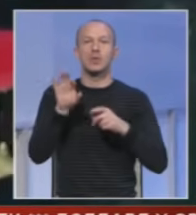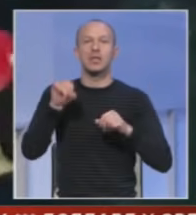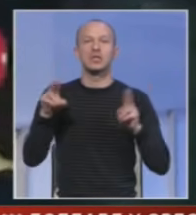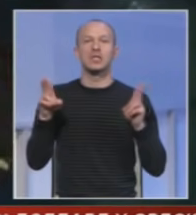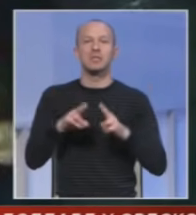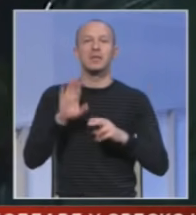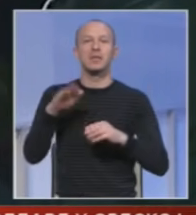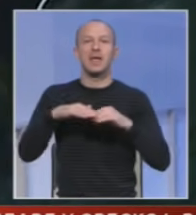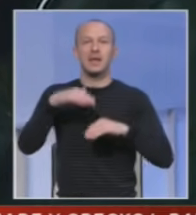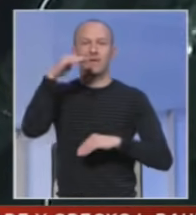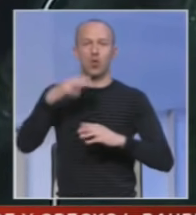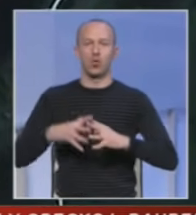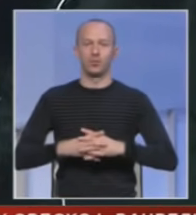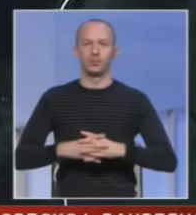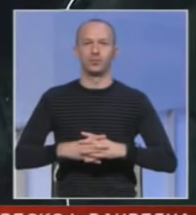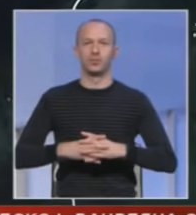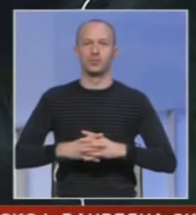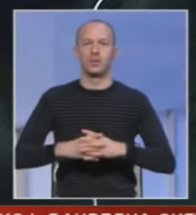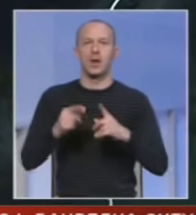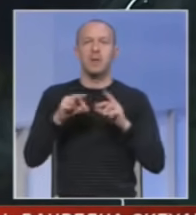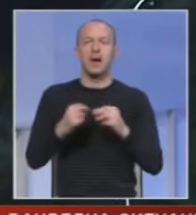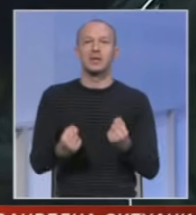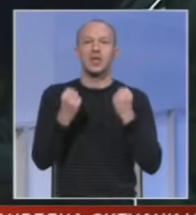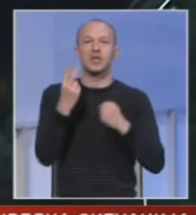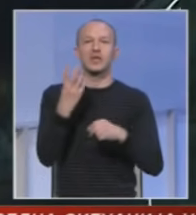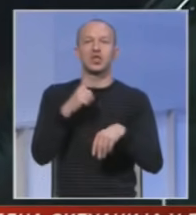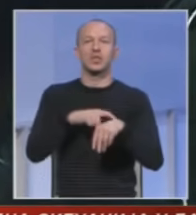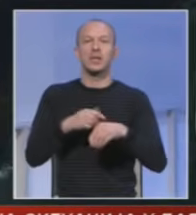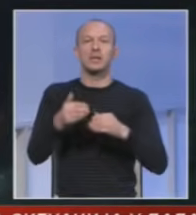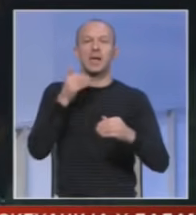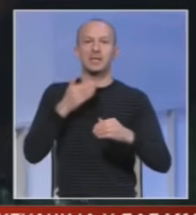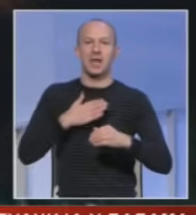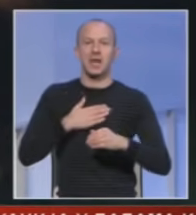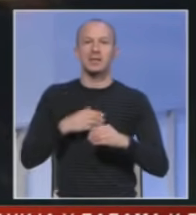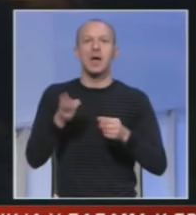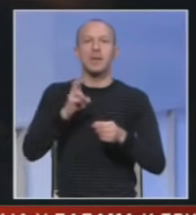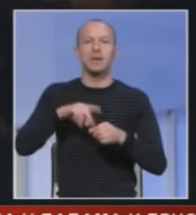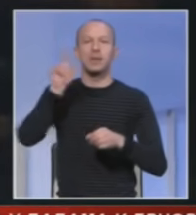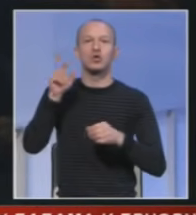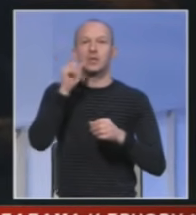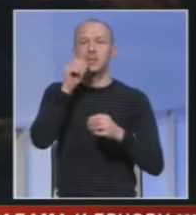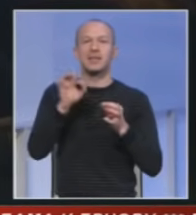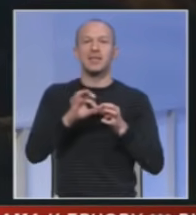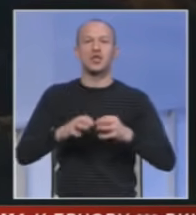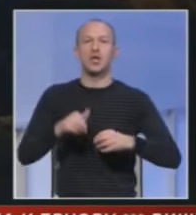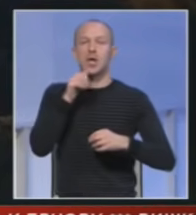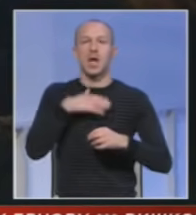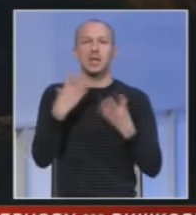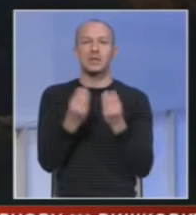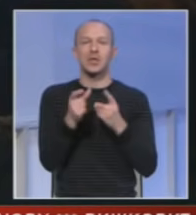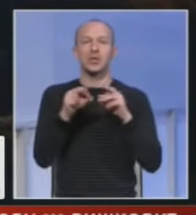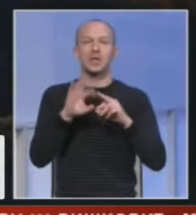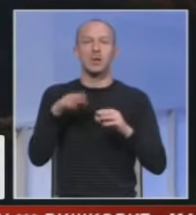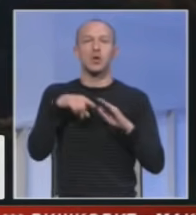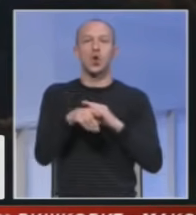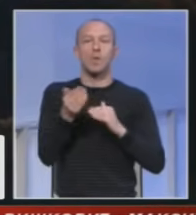se smanjiti njen nivo. Pa teška 24 sata je iza nas. Pripadnici Republičke uprave civilne zaštite i ja zajedno s njima